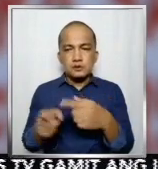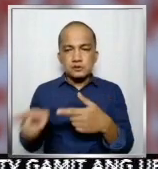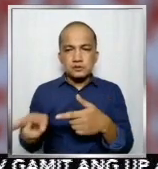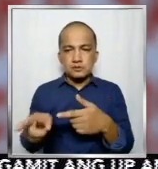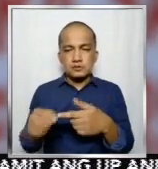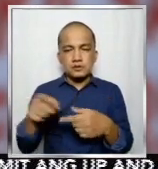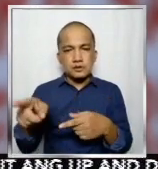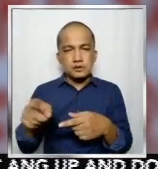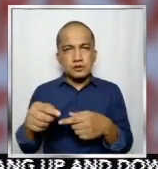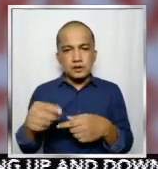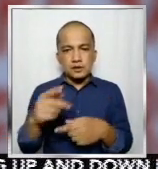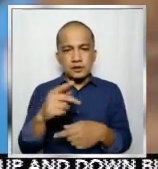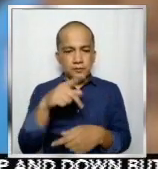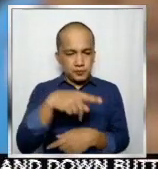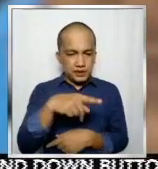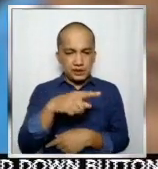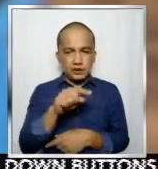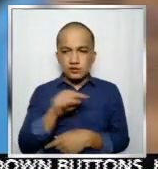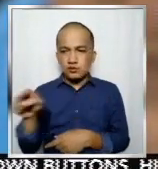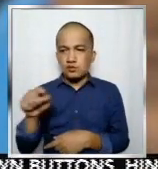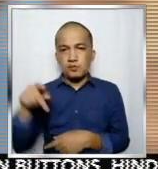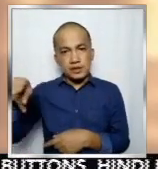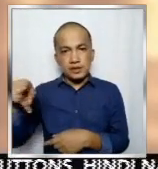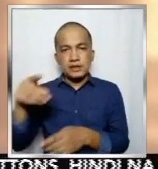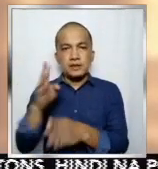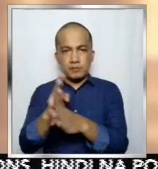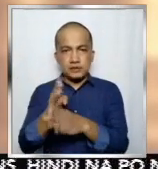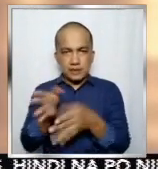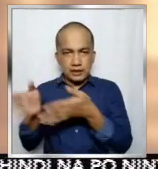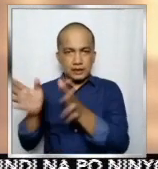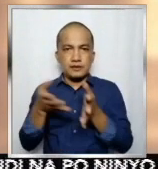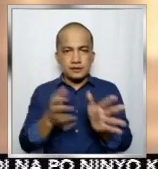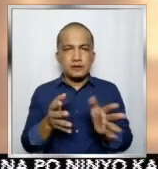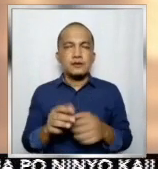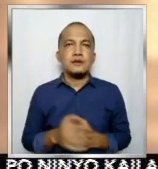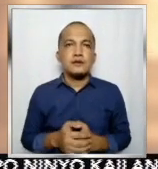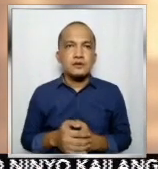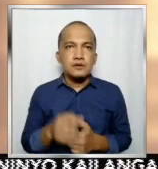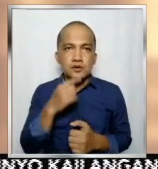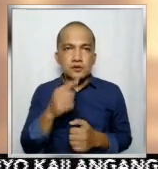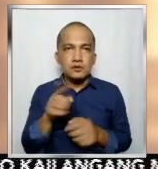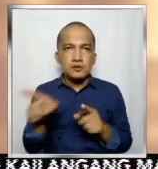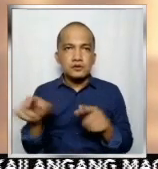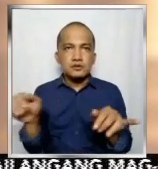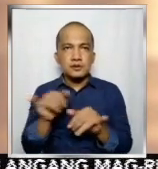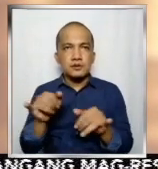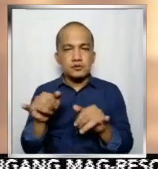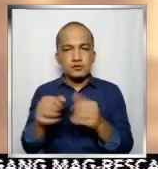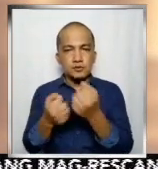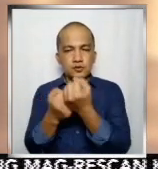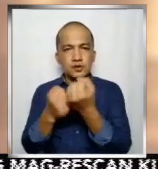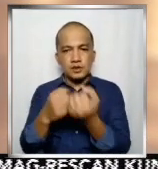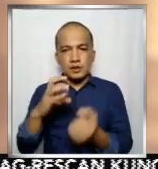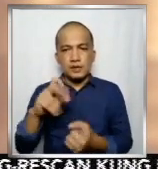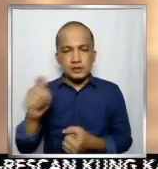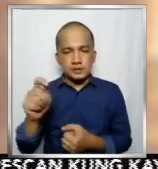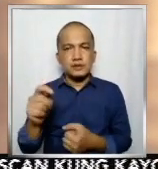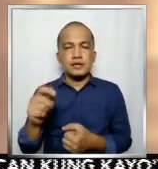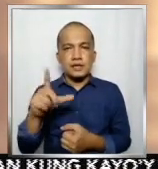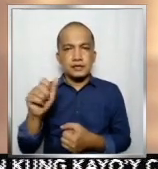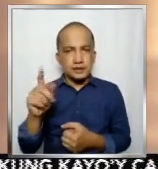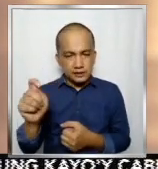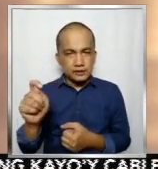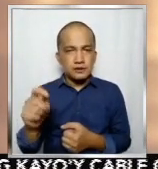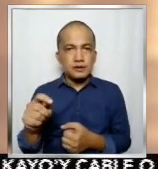Yun, tatatakbuhin din yun. Paralel sila sa ruta ng MRT, kung MRT yun. Ano? At magsasakay baba po sila sa